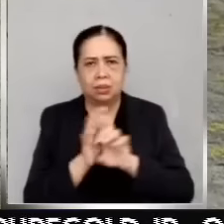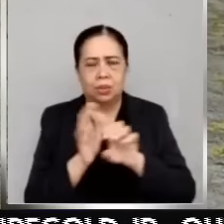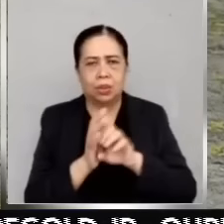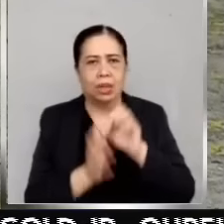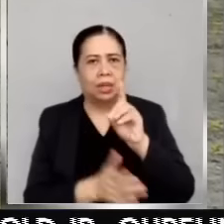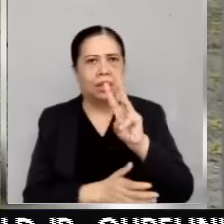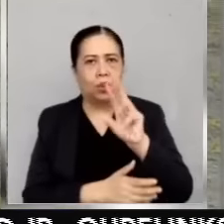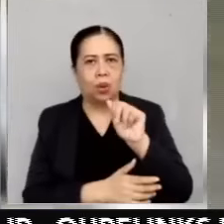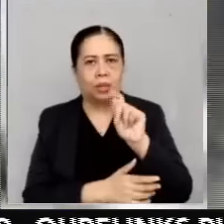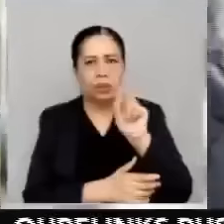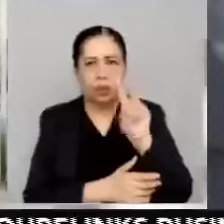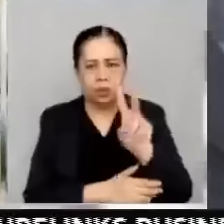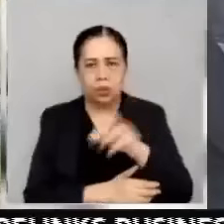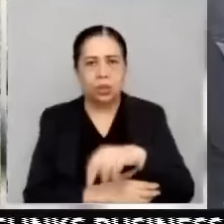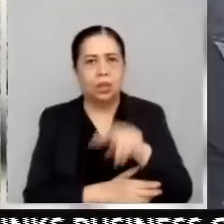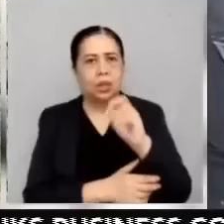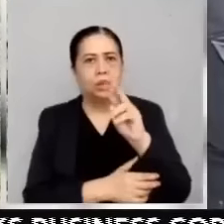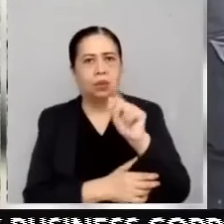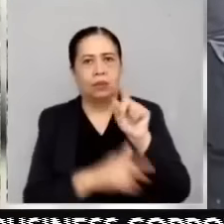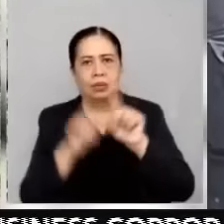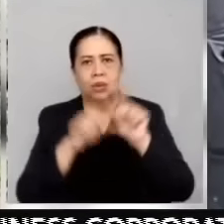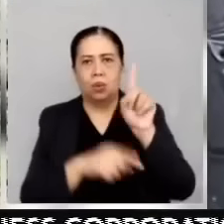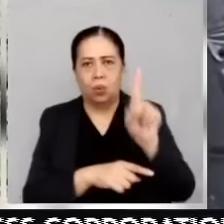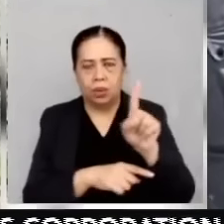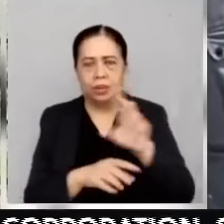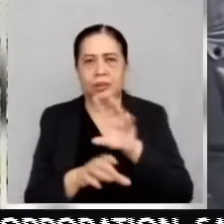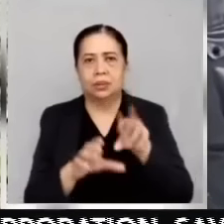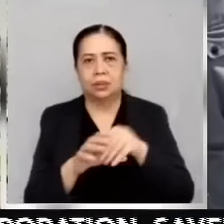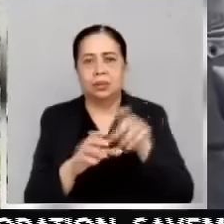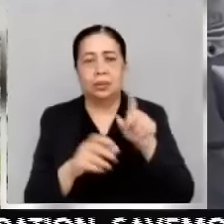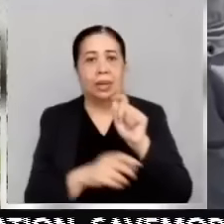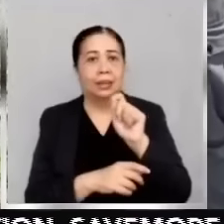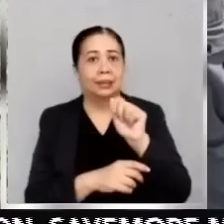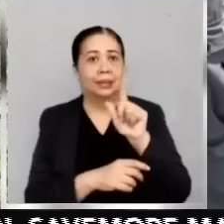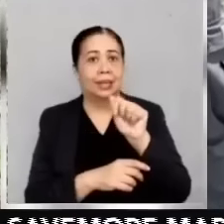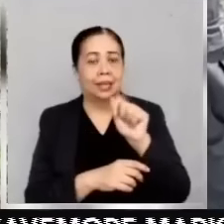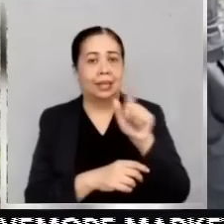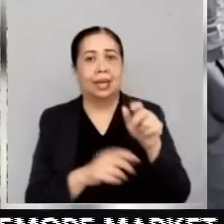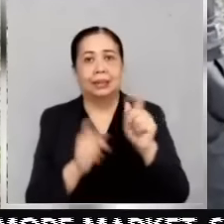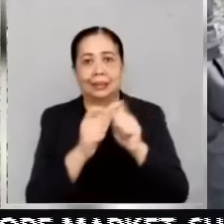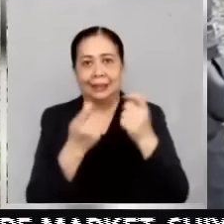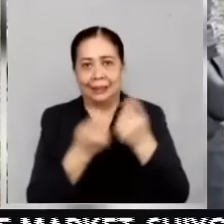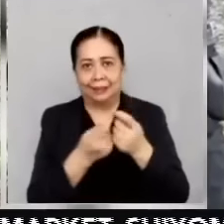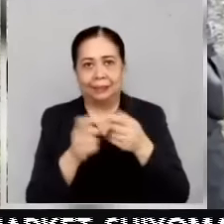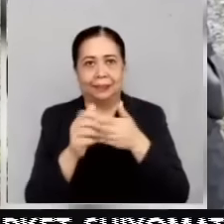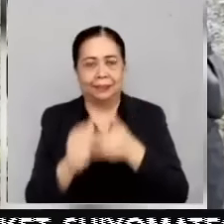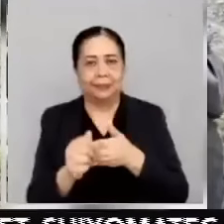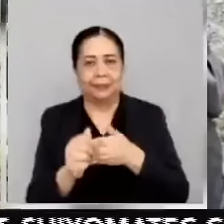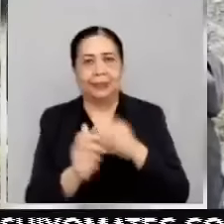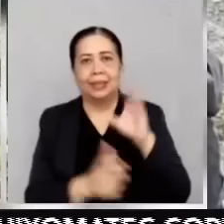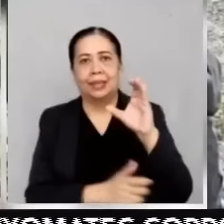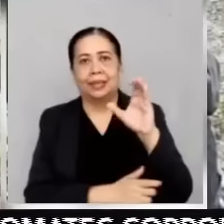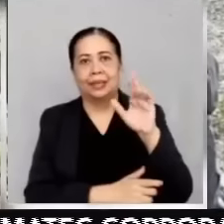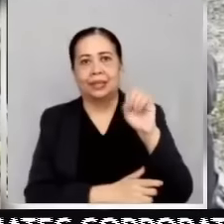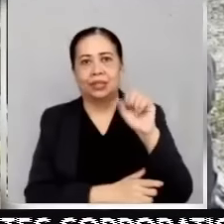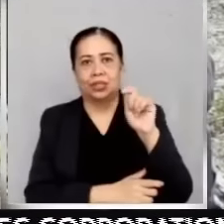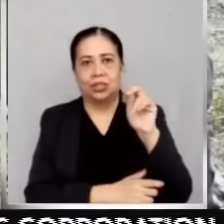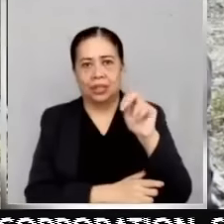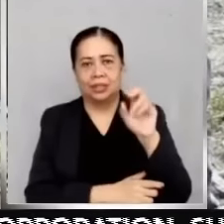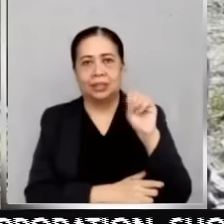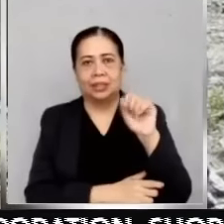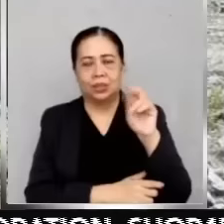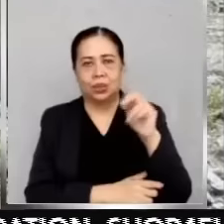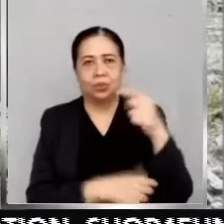at Novasar 1. Ginabibilangan ng Tala Rocketry Team ng team leader na si Christian Lawrence Cantos, John